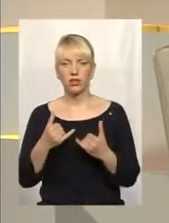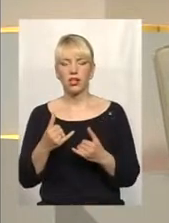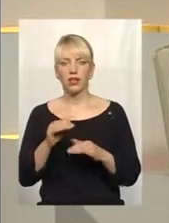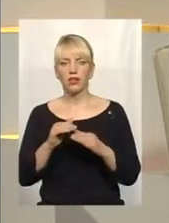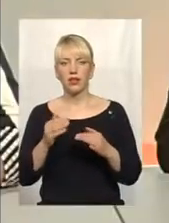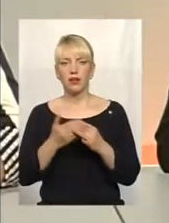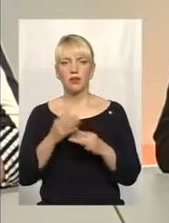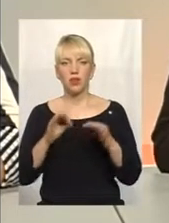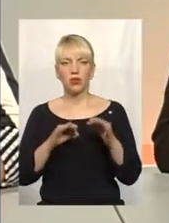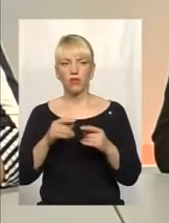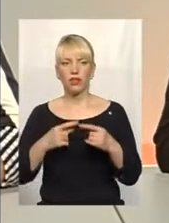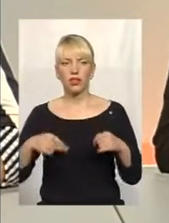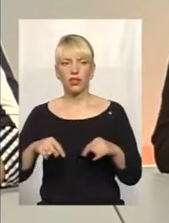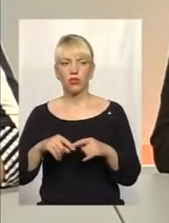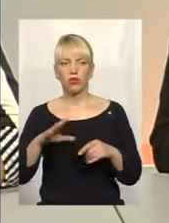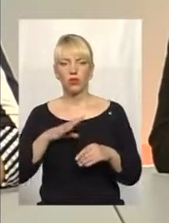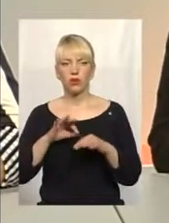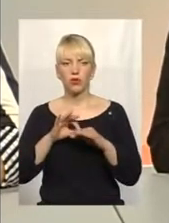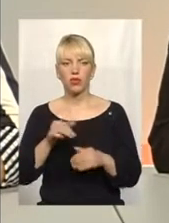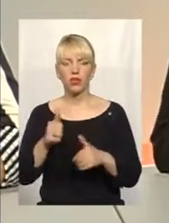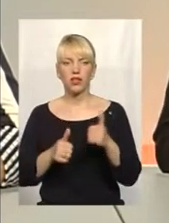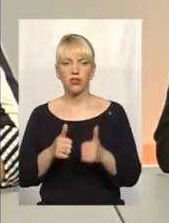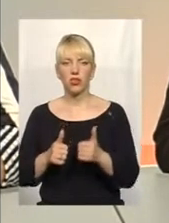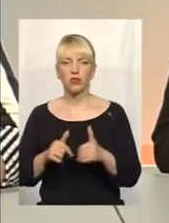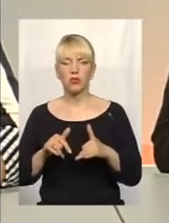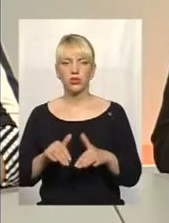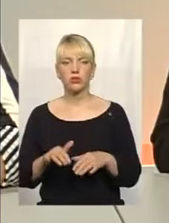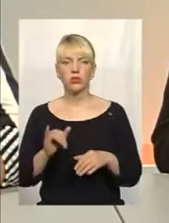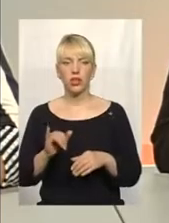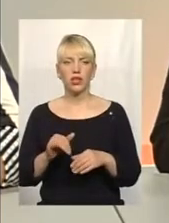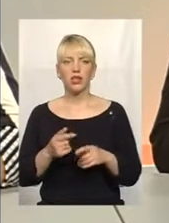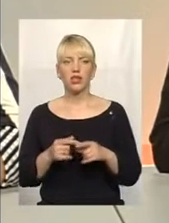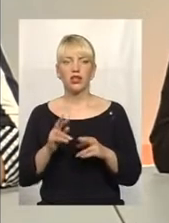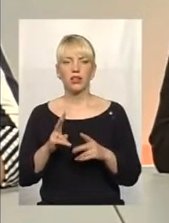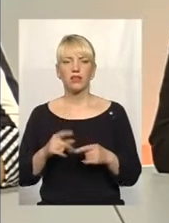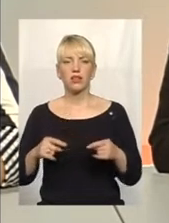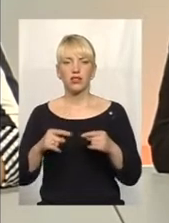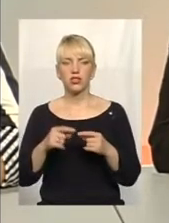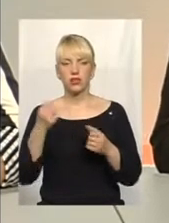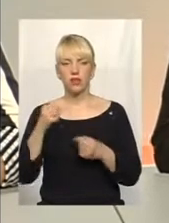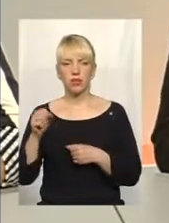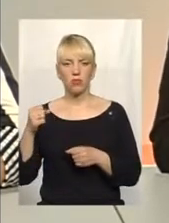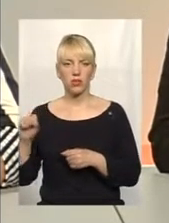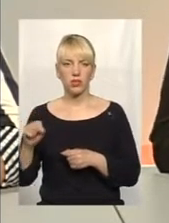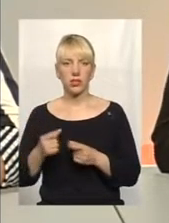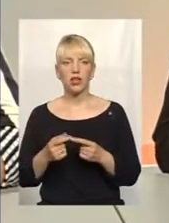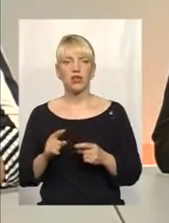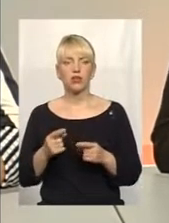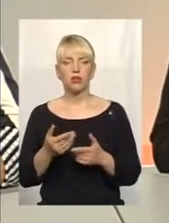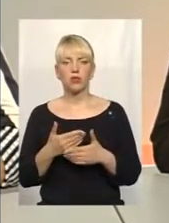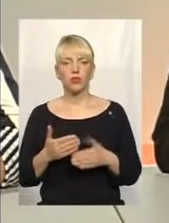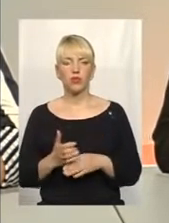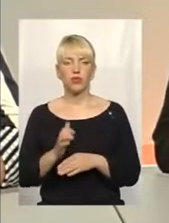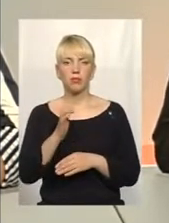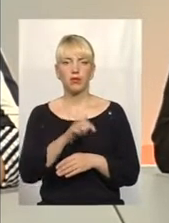категорій. Була проведена тендерна процедура і визначені вже переможці. Тому, відповідно, ми направляємо